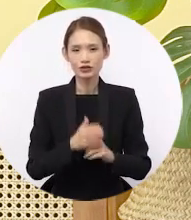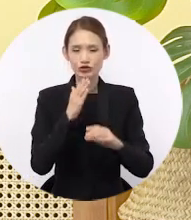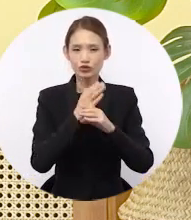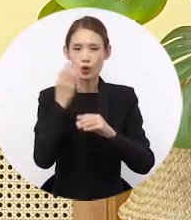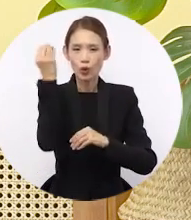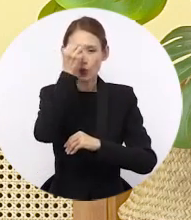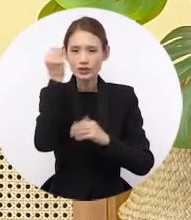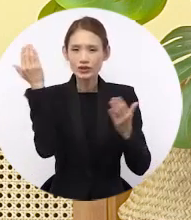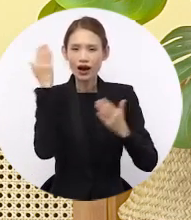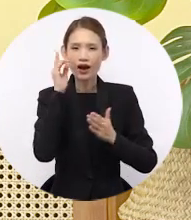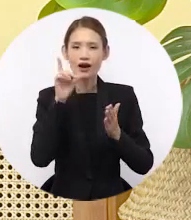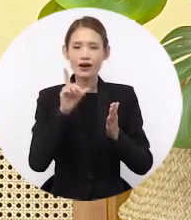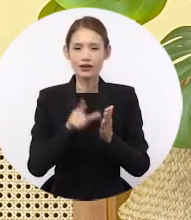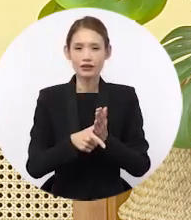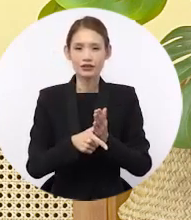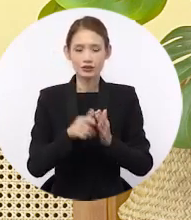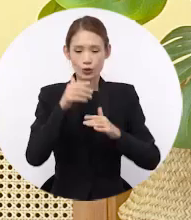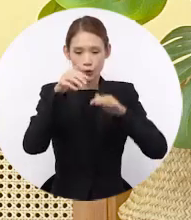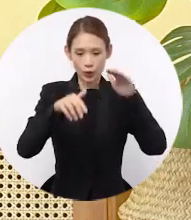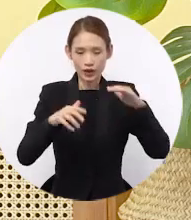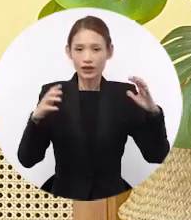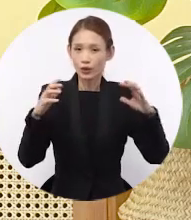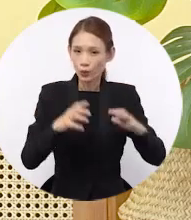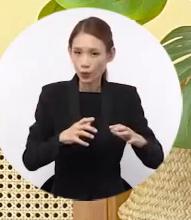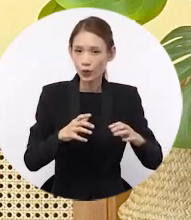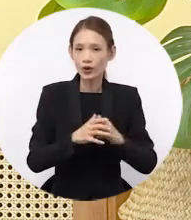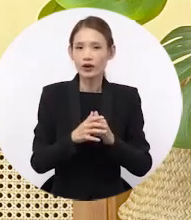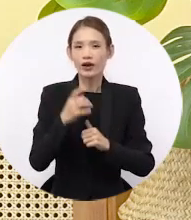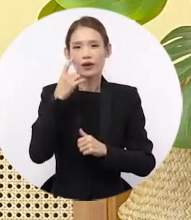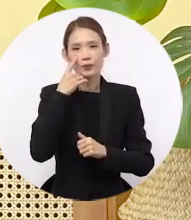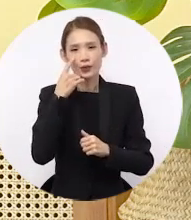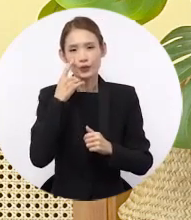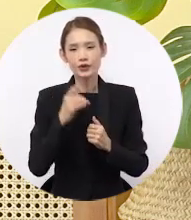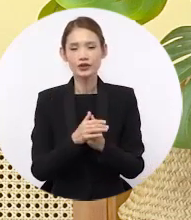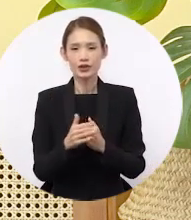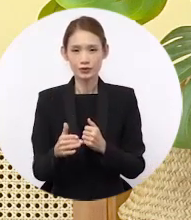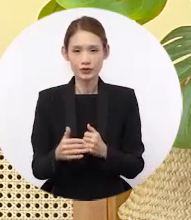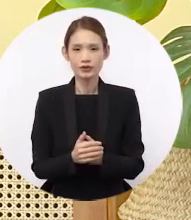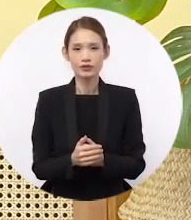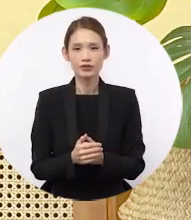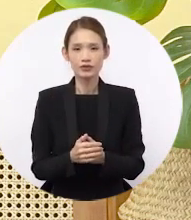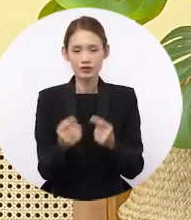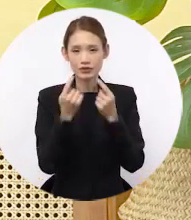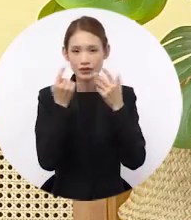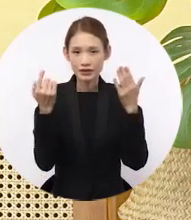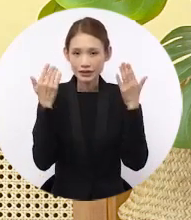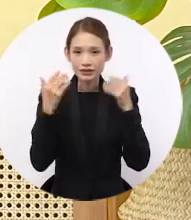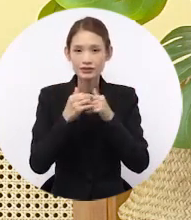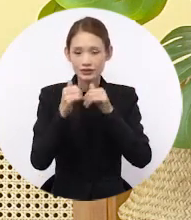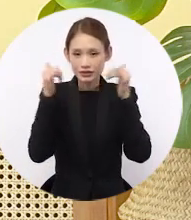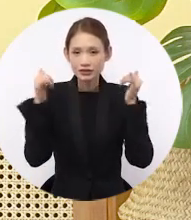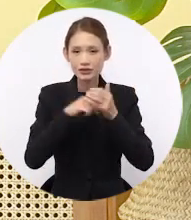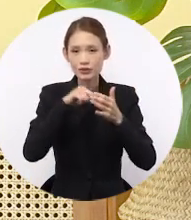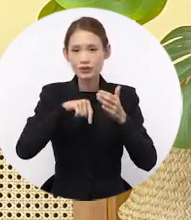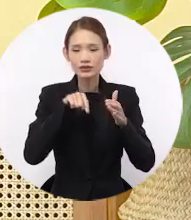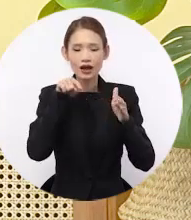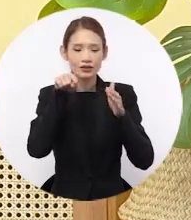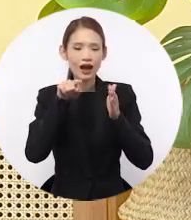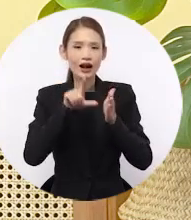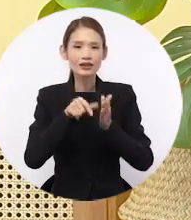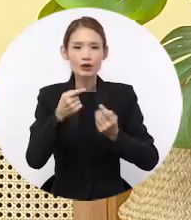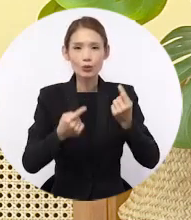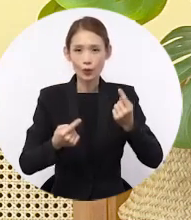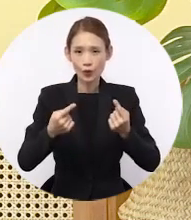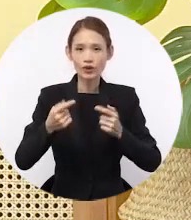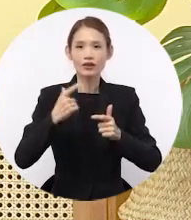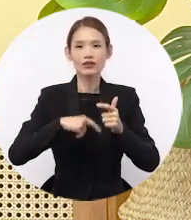근데 중고등학교 때는 아무래도 비슷한 동네에서 또 모이고 하다 보니까 이 대학이나 뭐 사회 속에서